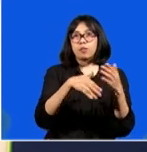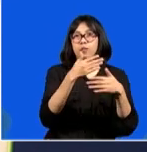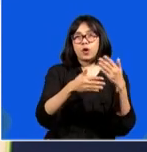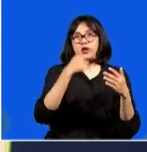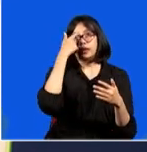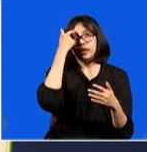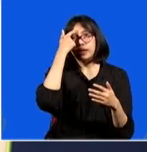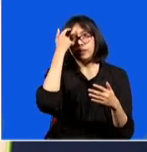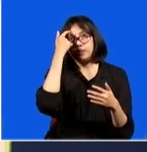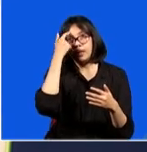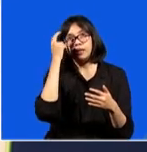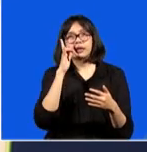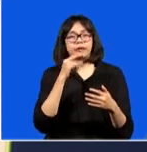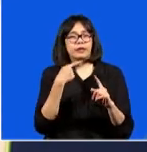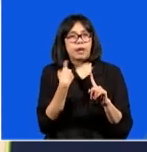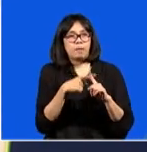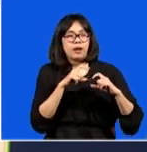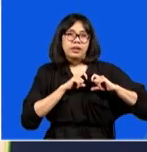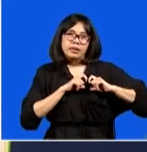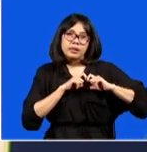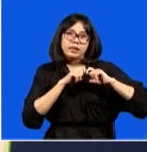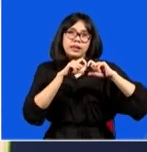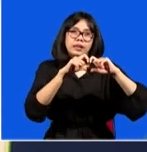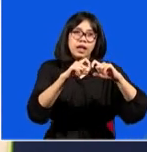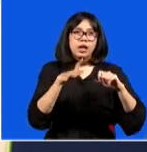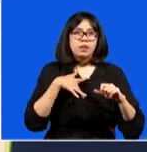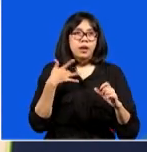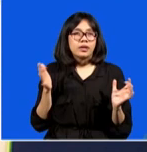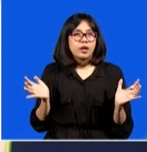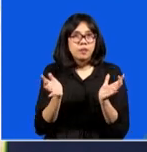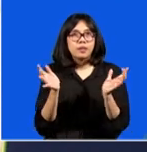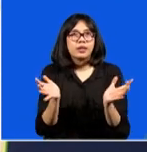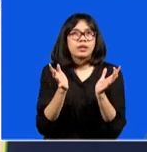lebih cinta lebih terasa berdaya dan